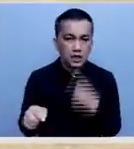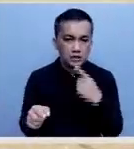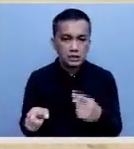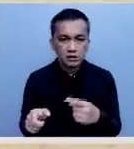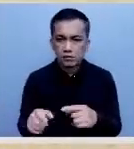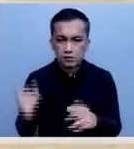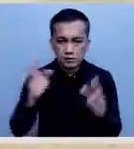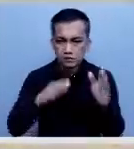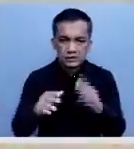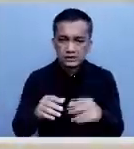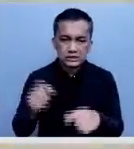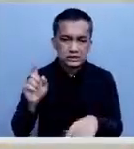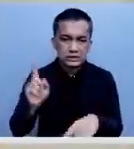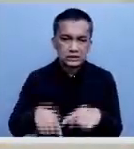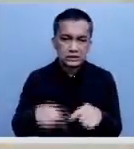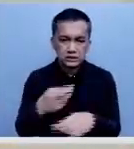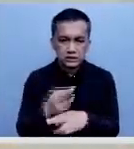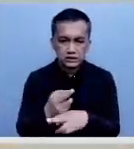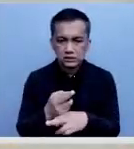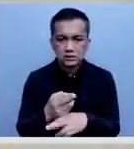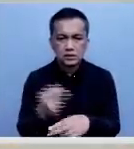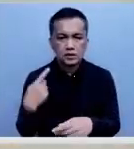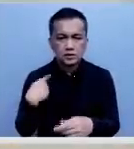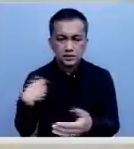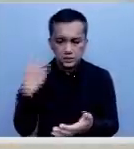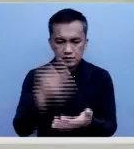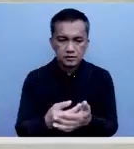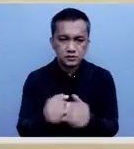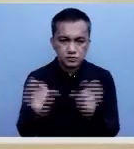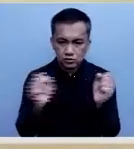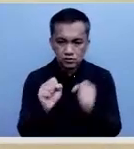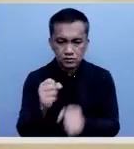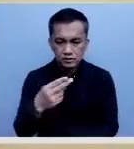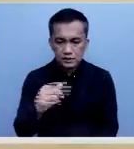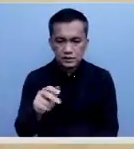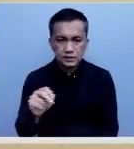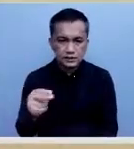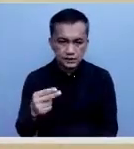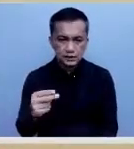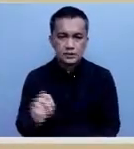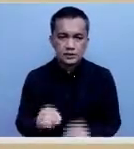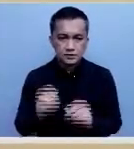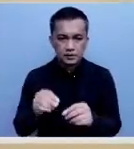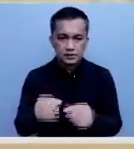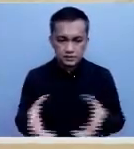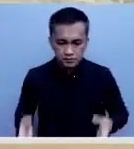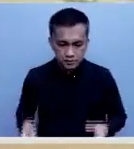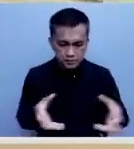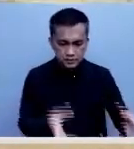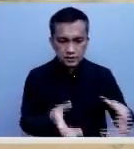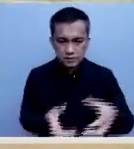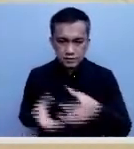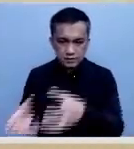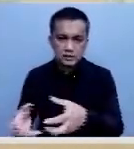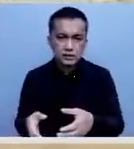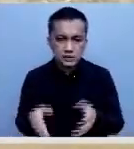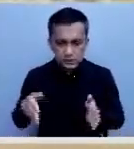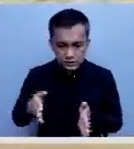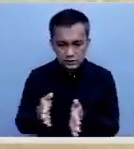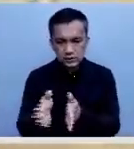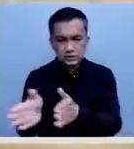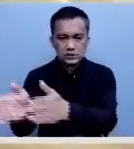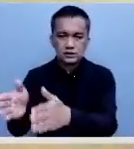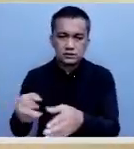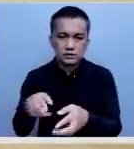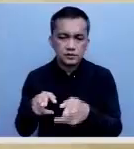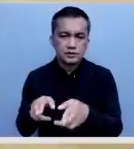nila masimulang ayusin ang mga ito dahil sa paparating pang bagyong Hana. Kaya maglalagay muna sila ng mga sandbags sa gilid ng mga ilog. Nagbabalita